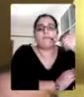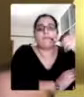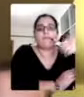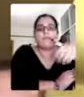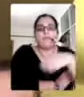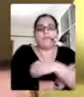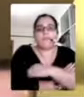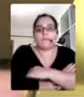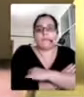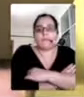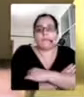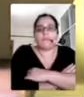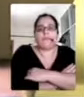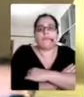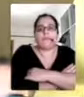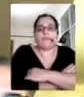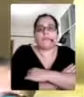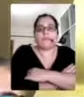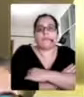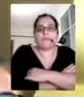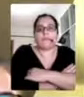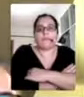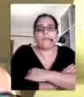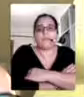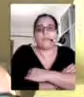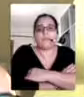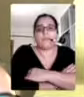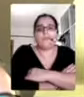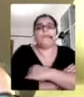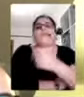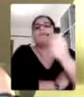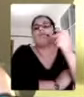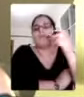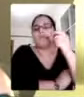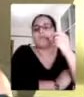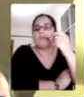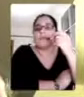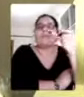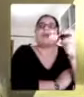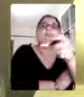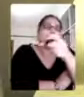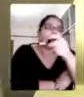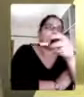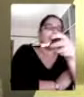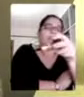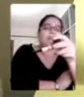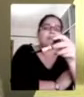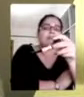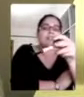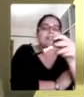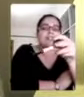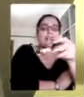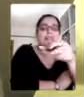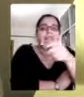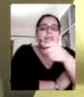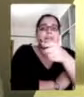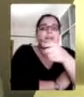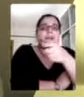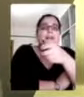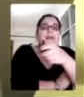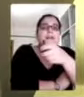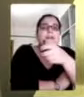bir ara şey getirmişti bunları. Esse diye bir mağaza vardı ev şeyleri satan. Evet Batman'da evet galiba. meşhur O